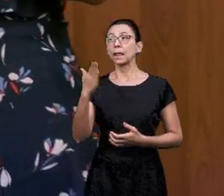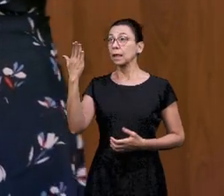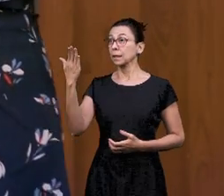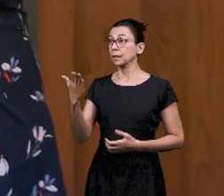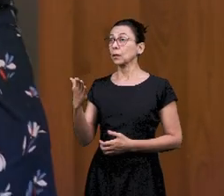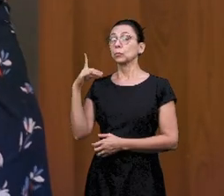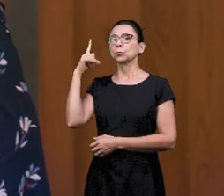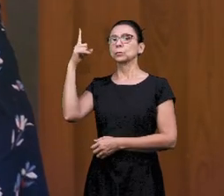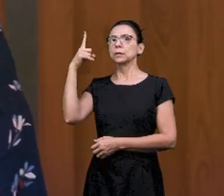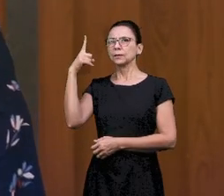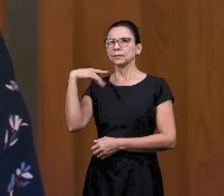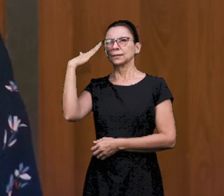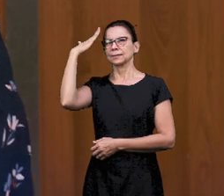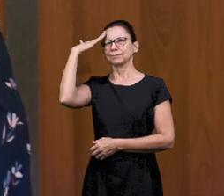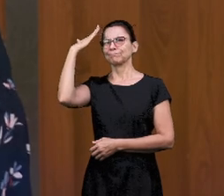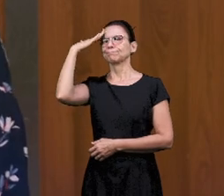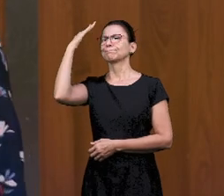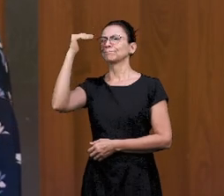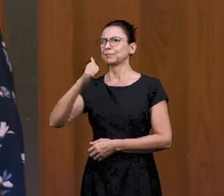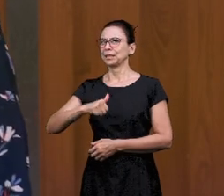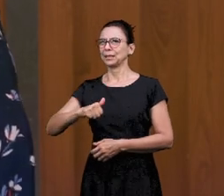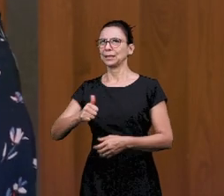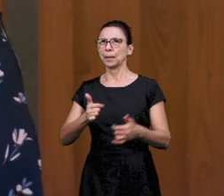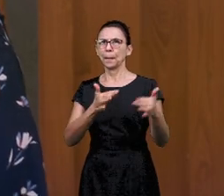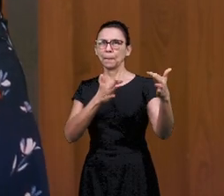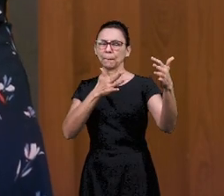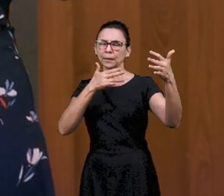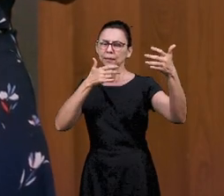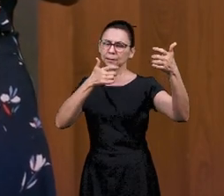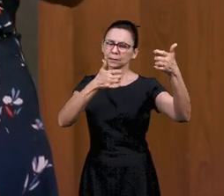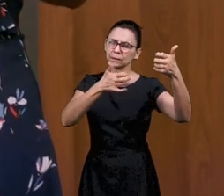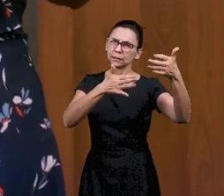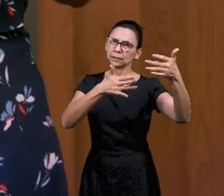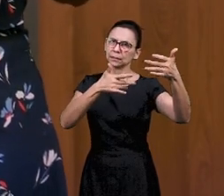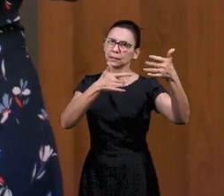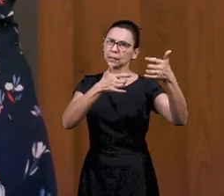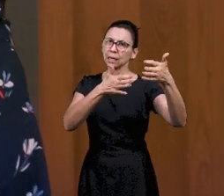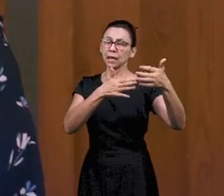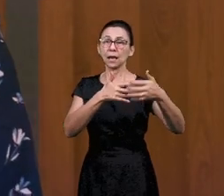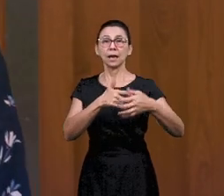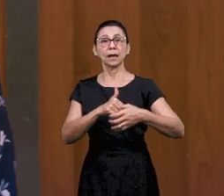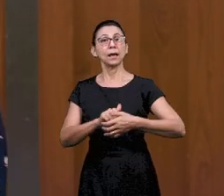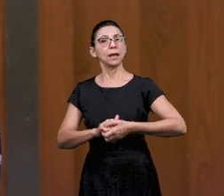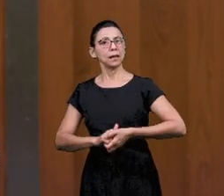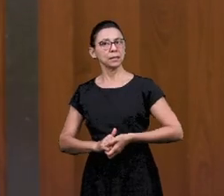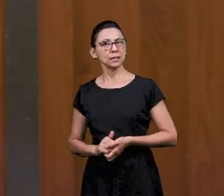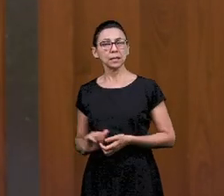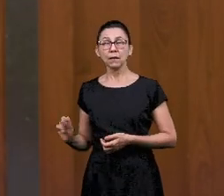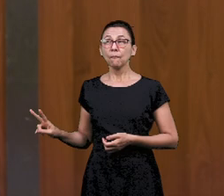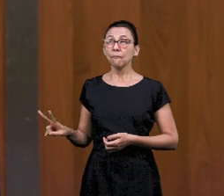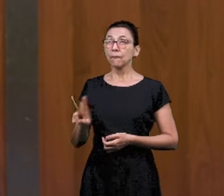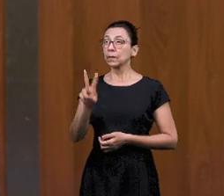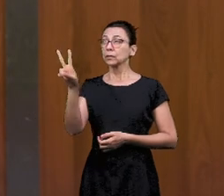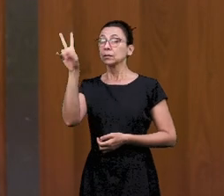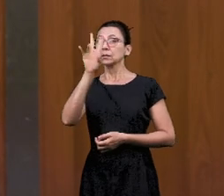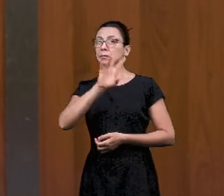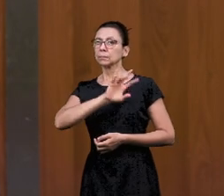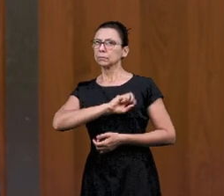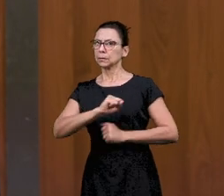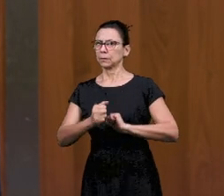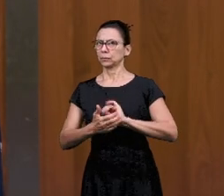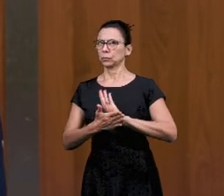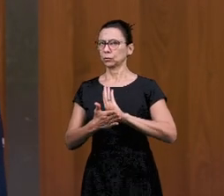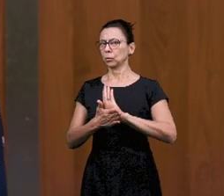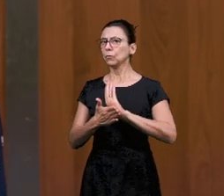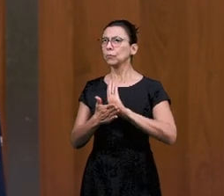savait jouer. David, il était un instrumentiste qui donnait de la valeur à la louange. Et il ne louait